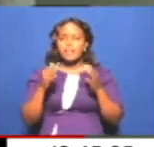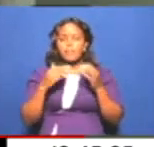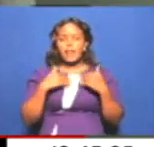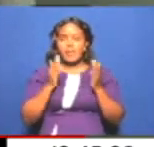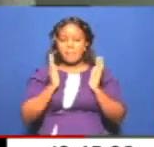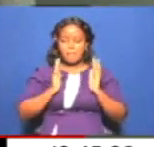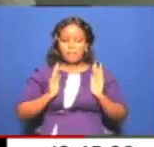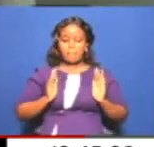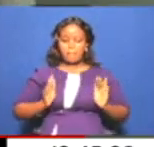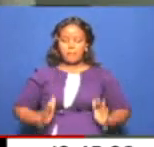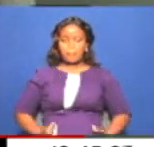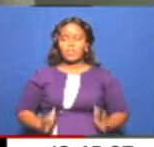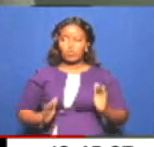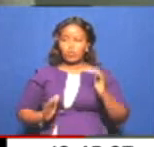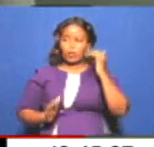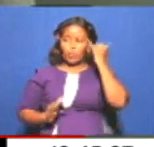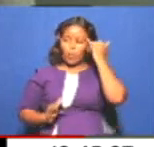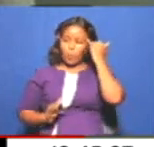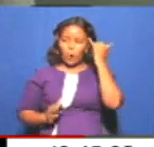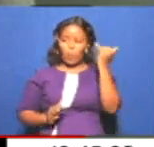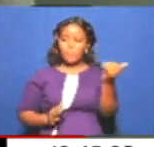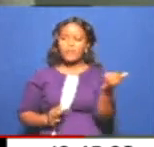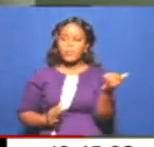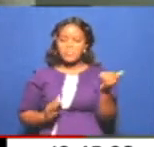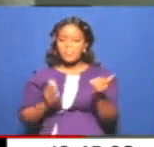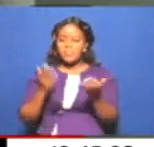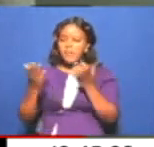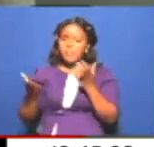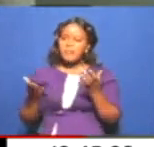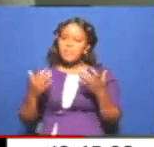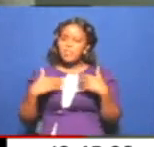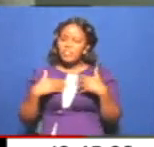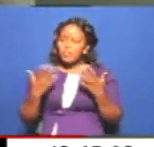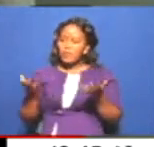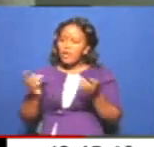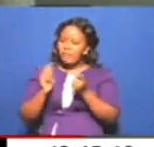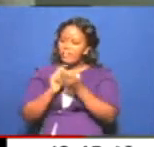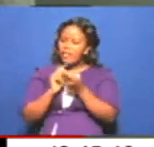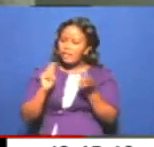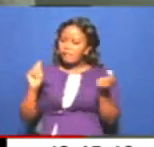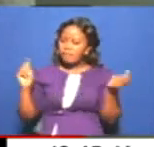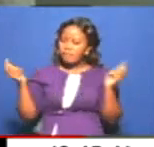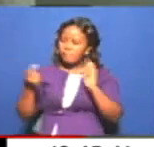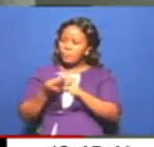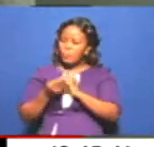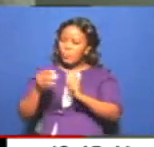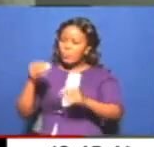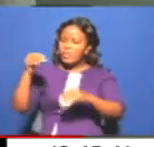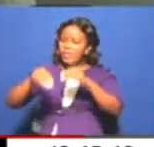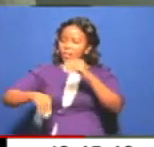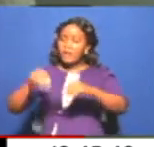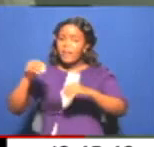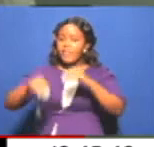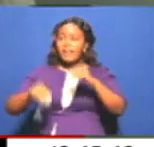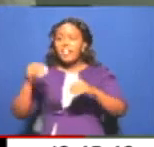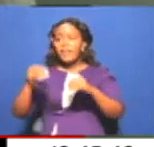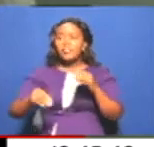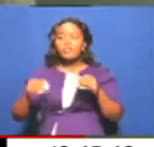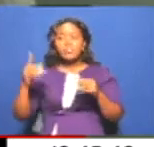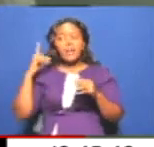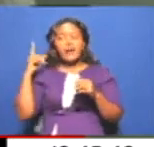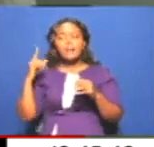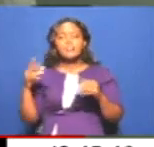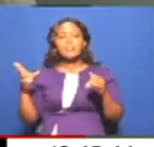yangu kuja na pengine marekebisho katika the Elections Act miezi saba kabla